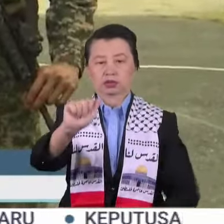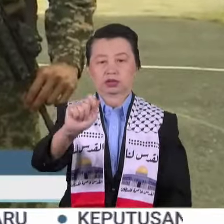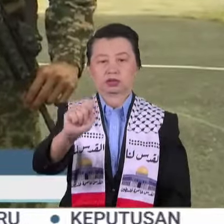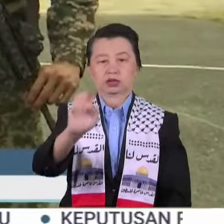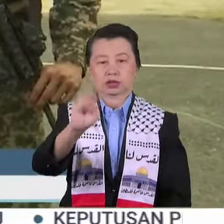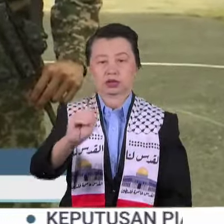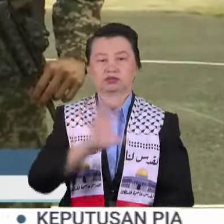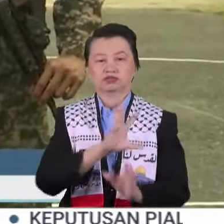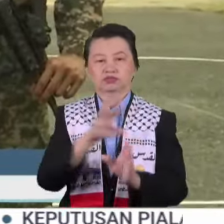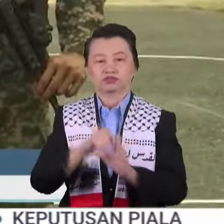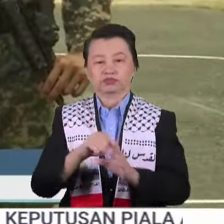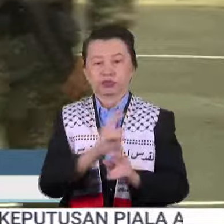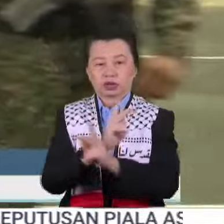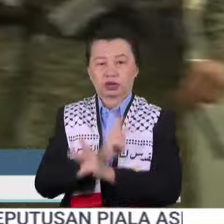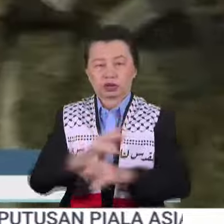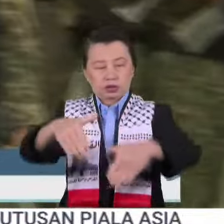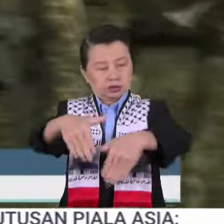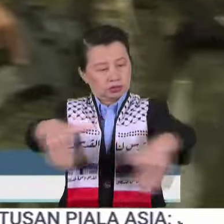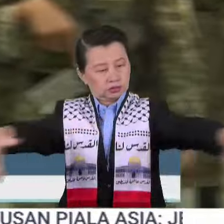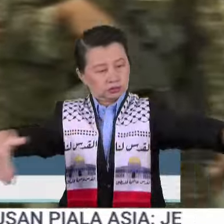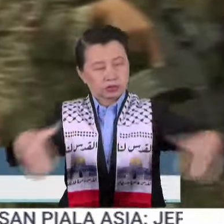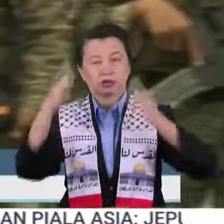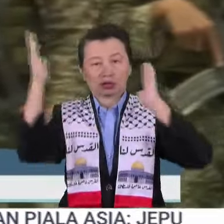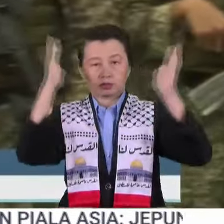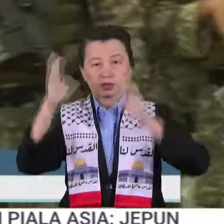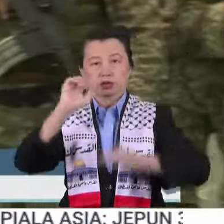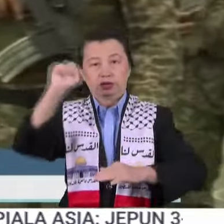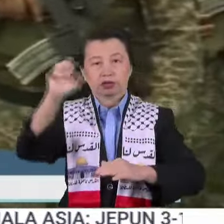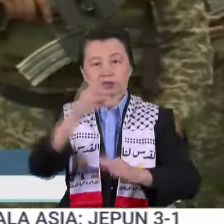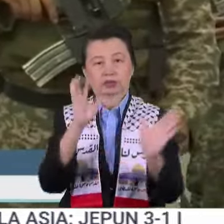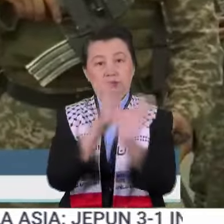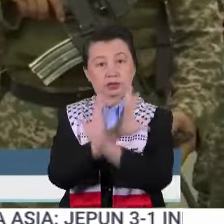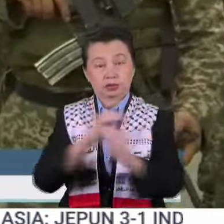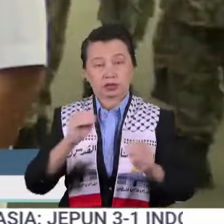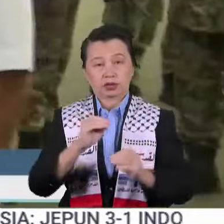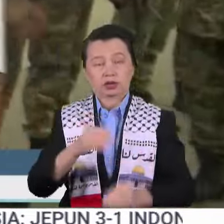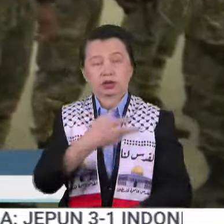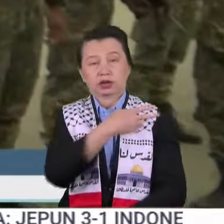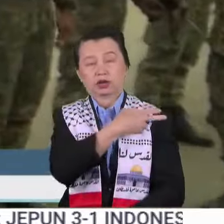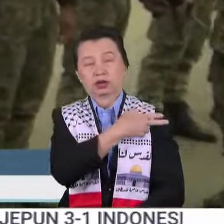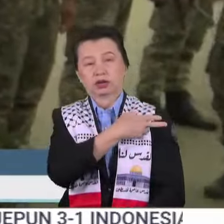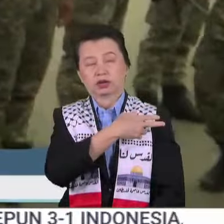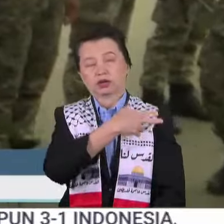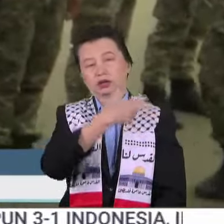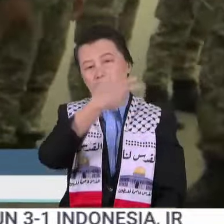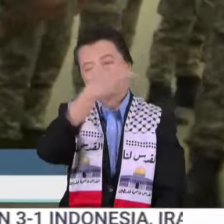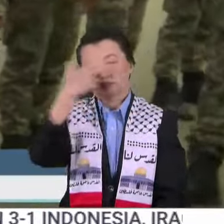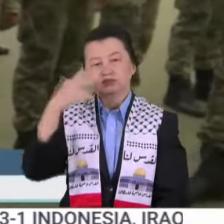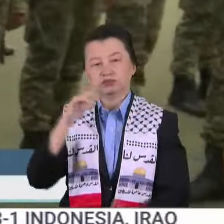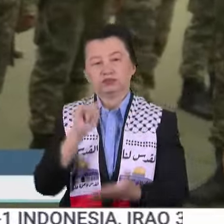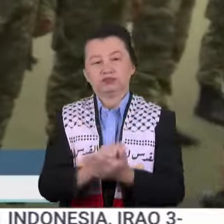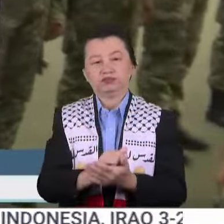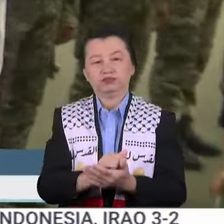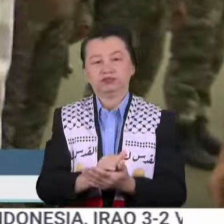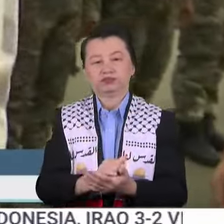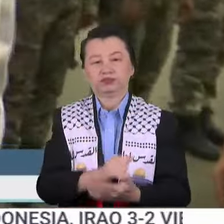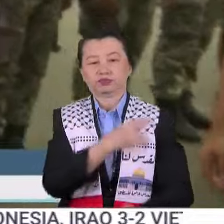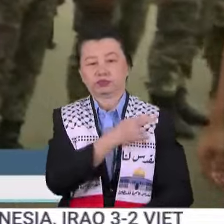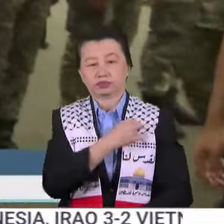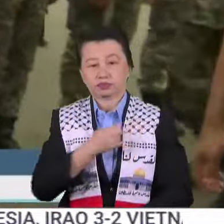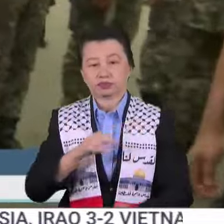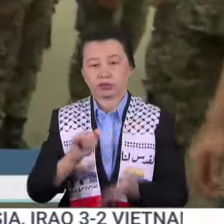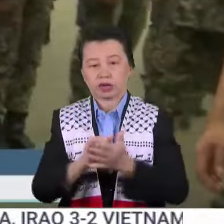ATM melibatkan kawalan sempadan negara di Sabah dan Sarawak, Kalimantan dan perjanjian kerjasama trilateral